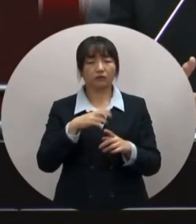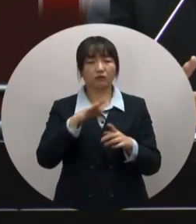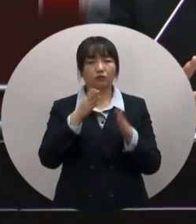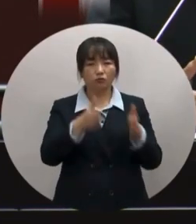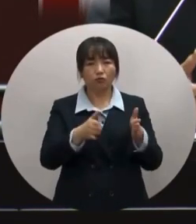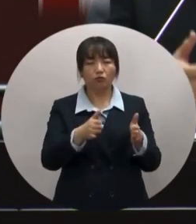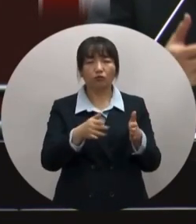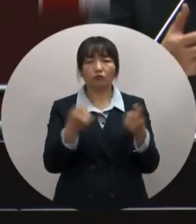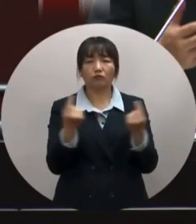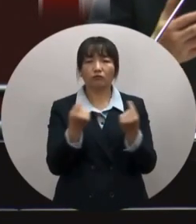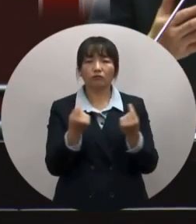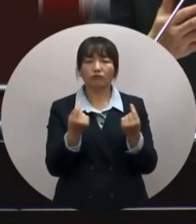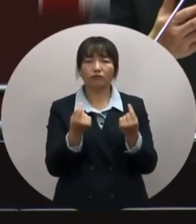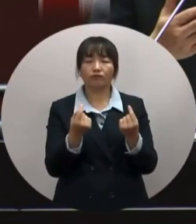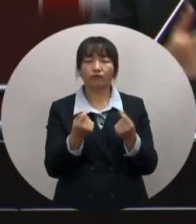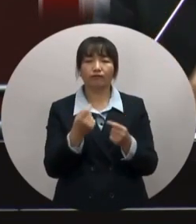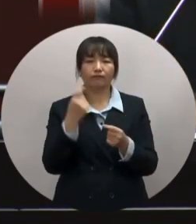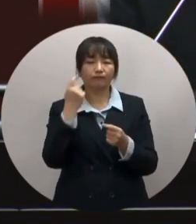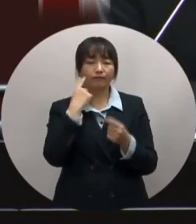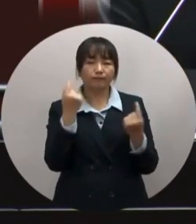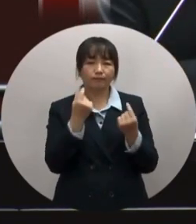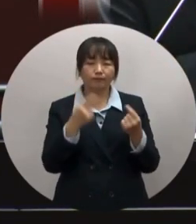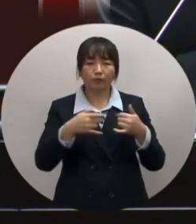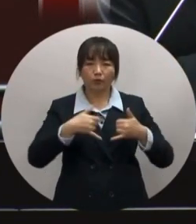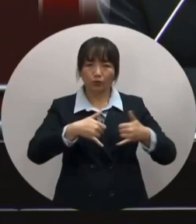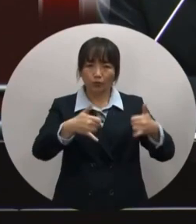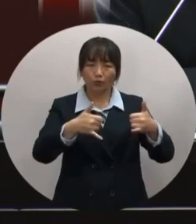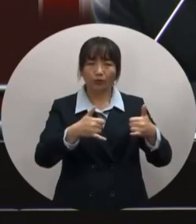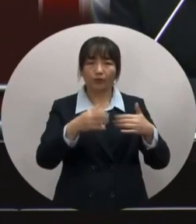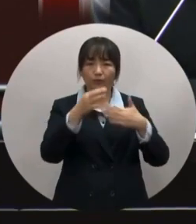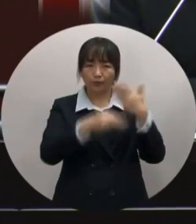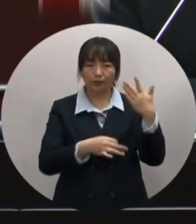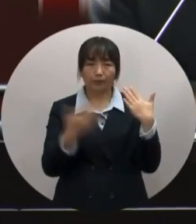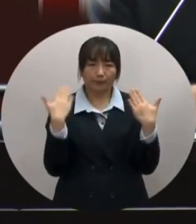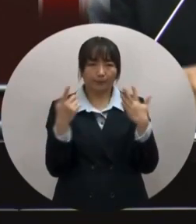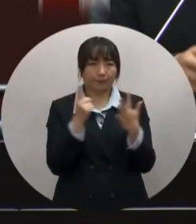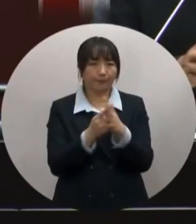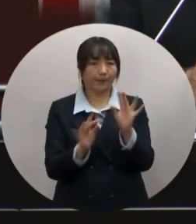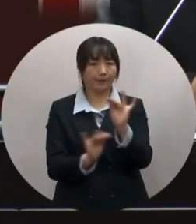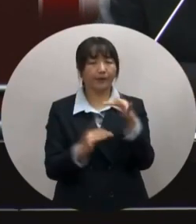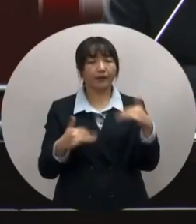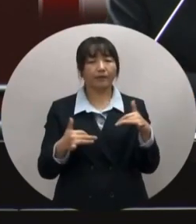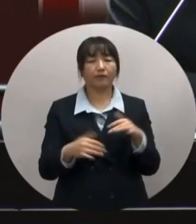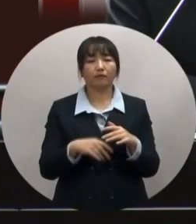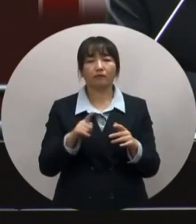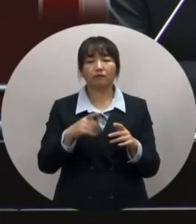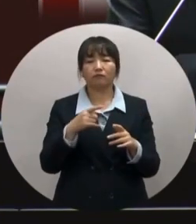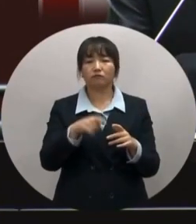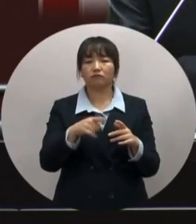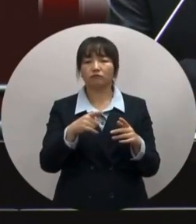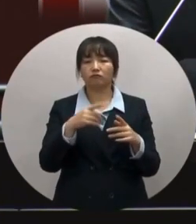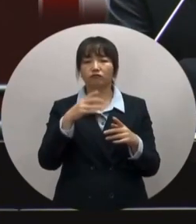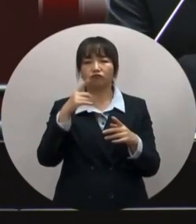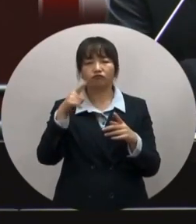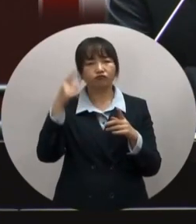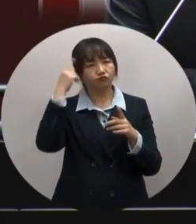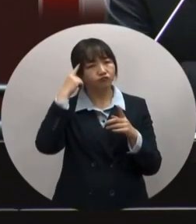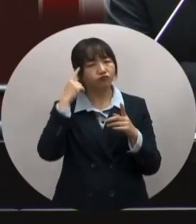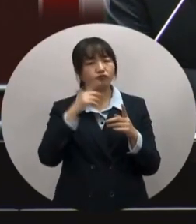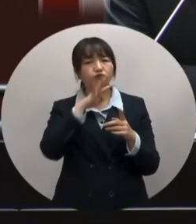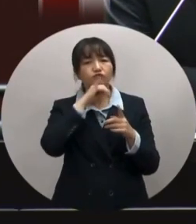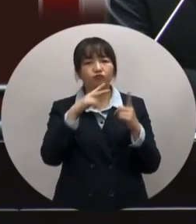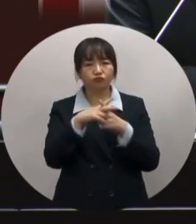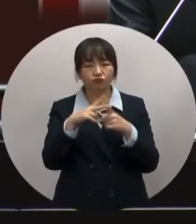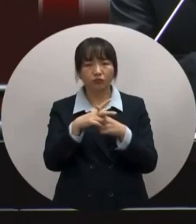這個對這個道路安全管理規則了解他可能這個部分是使得他的